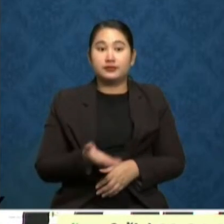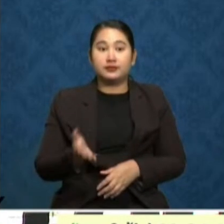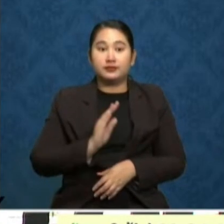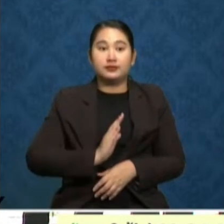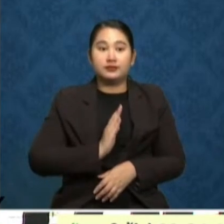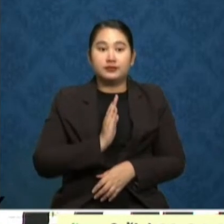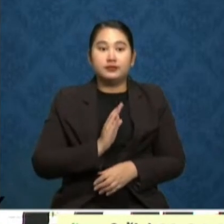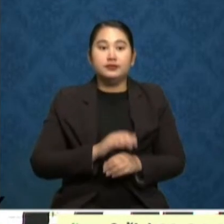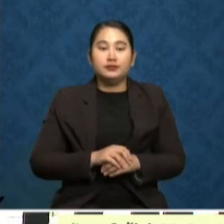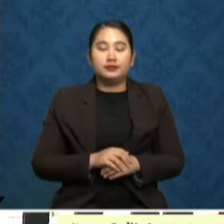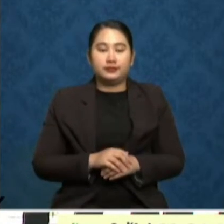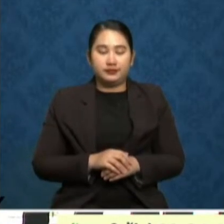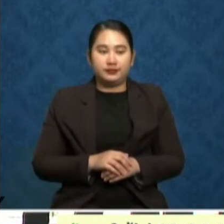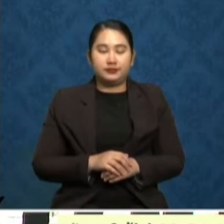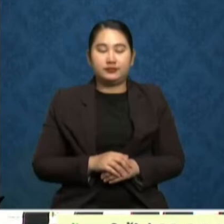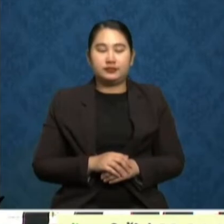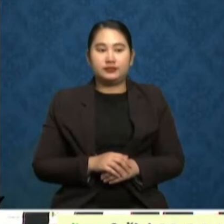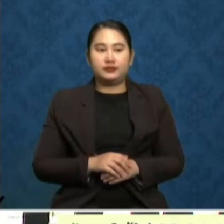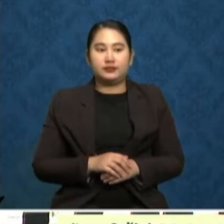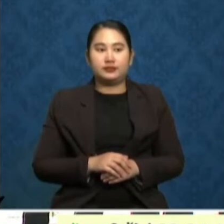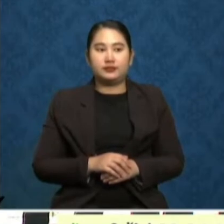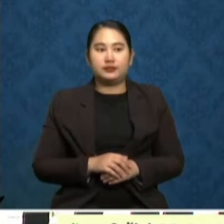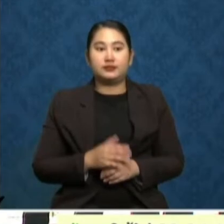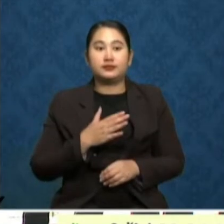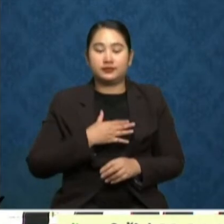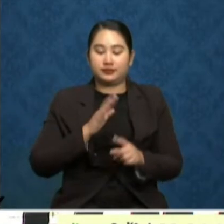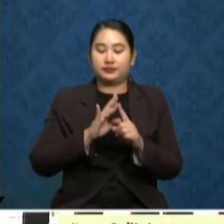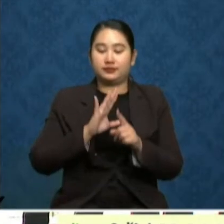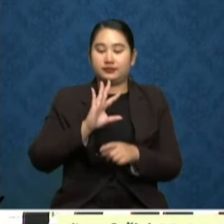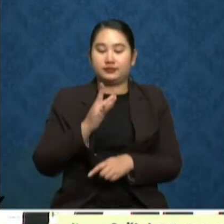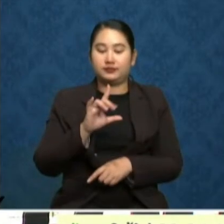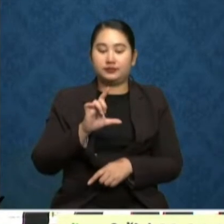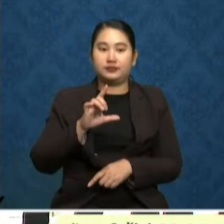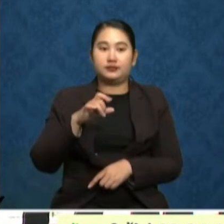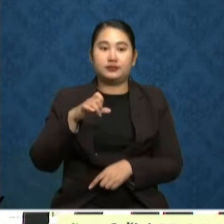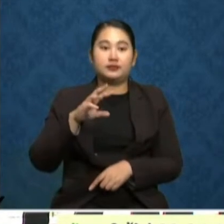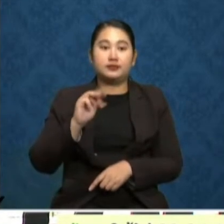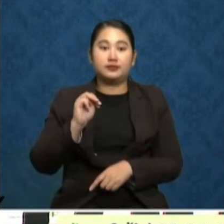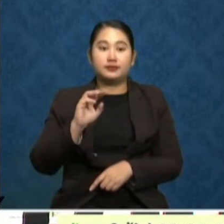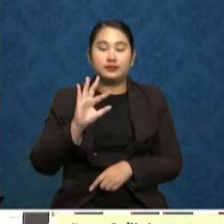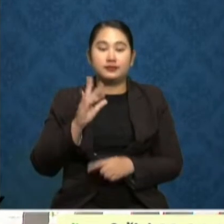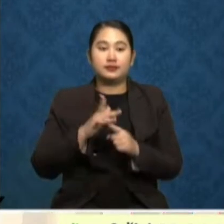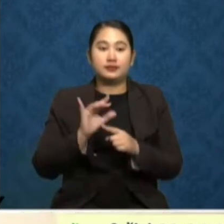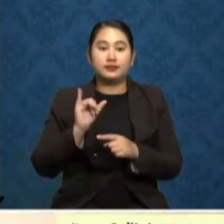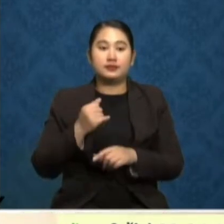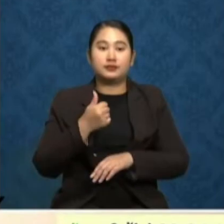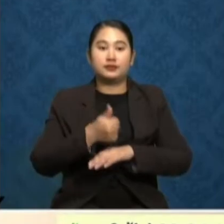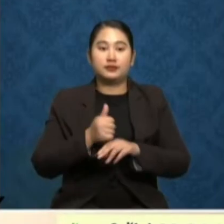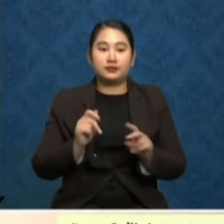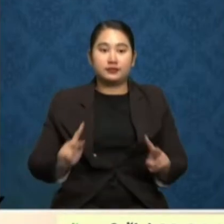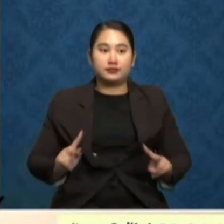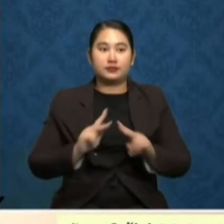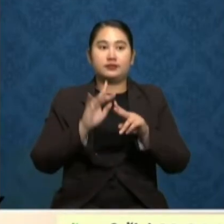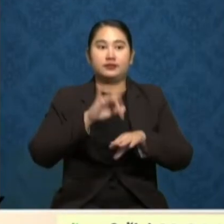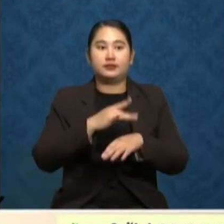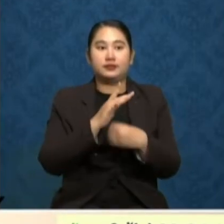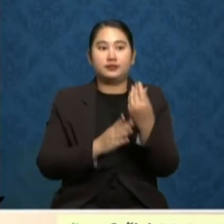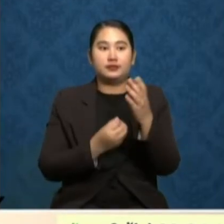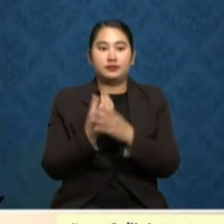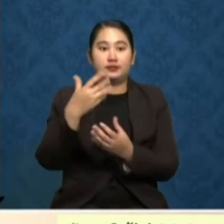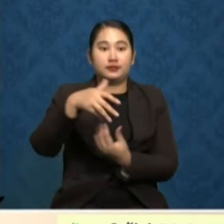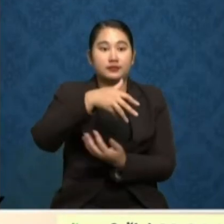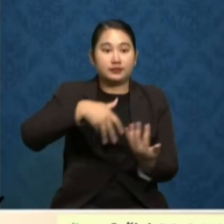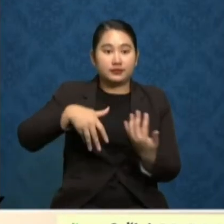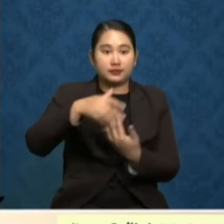องเกียต ทกท่านกัผมในเฉลมชายสออร์พระทานสต putักระโ brothersกรณฑรมชาตินะ